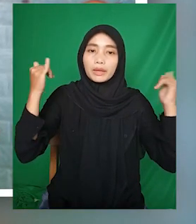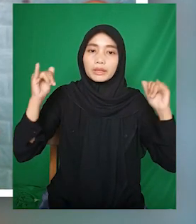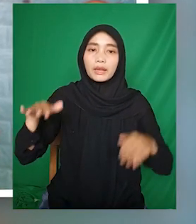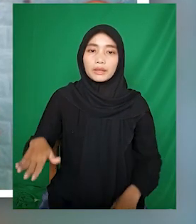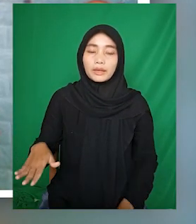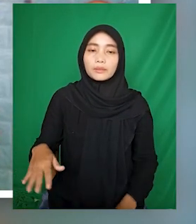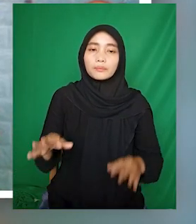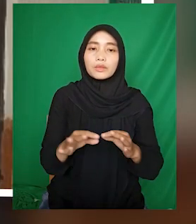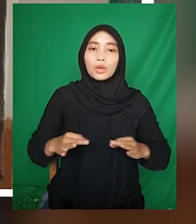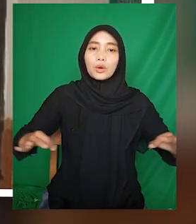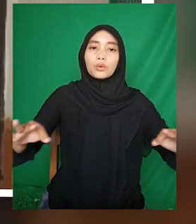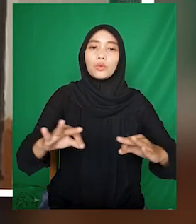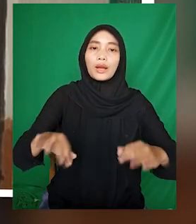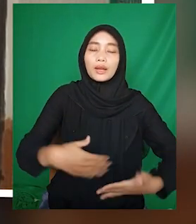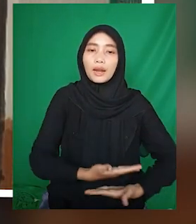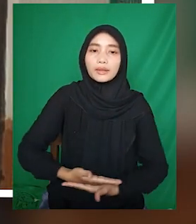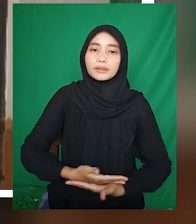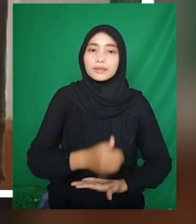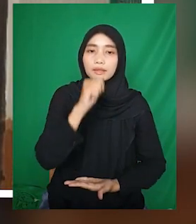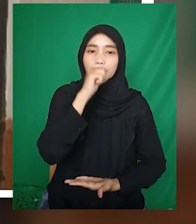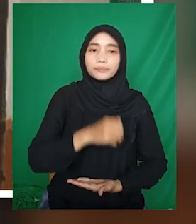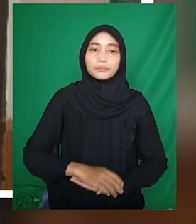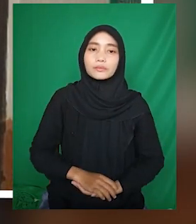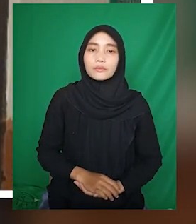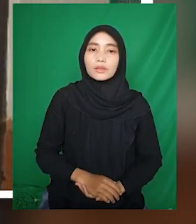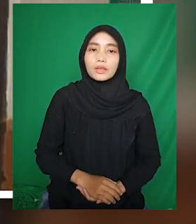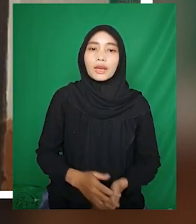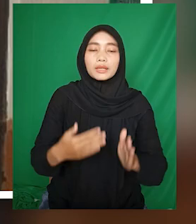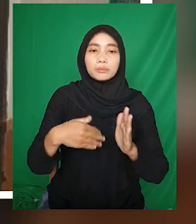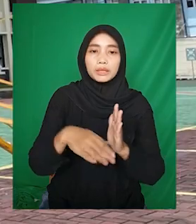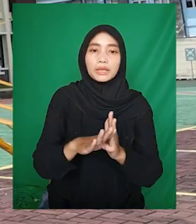bermain anak, dan ruang laktasi.